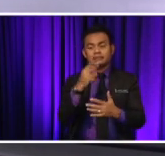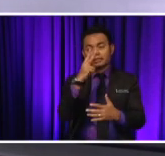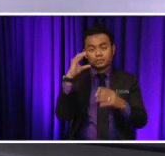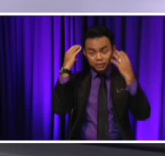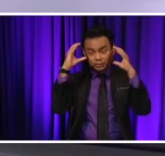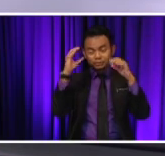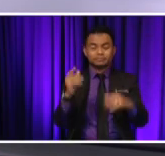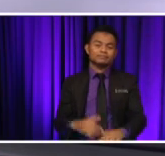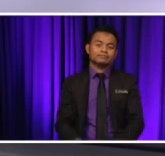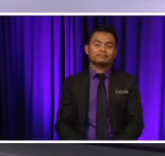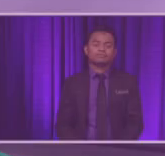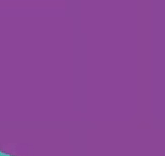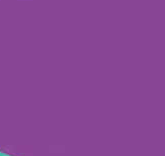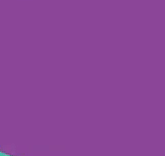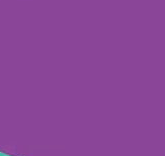guru